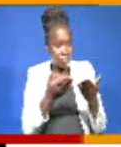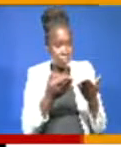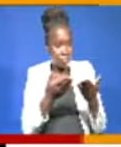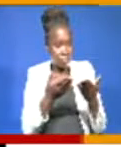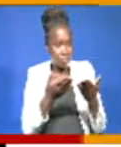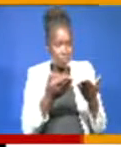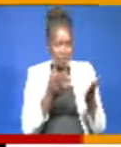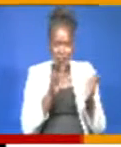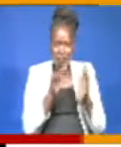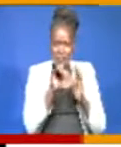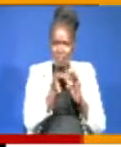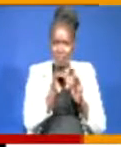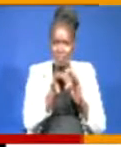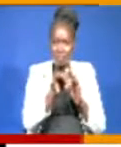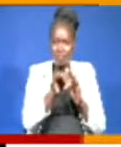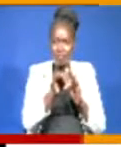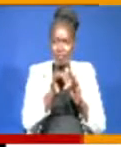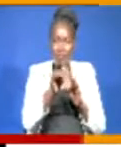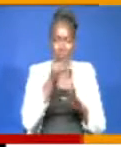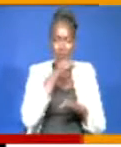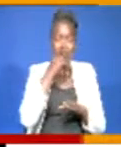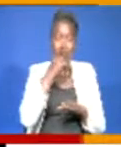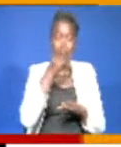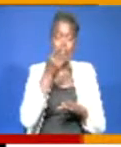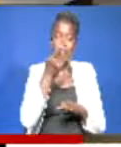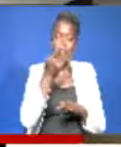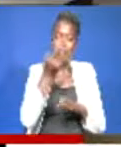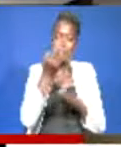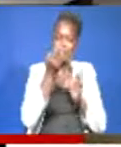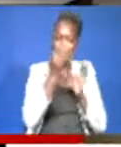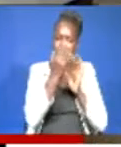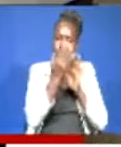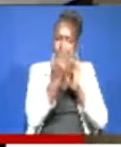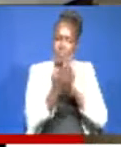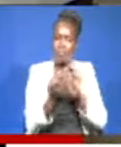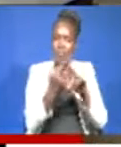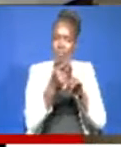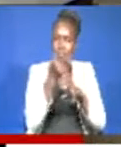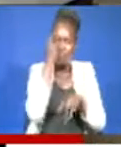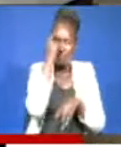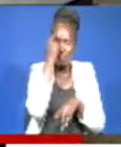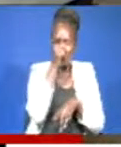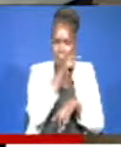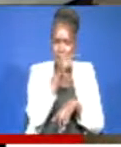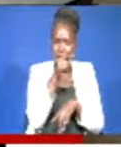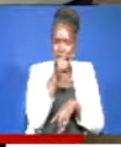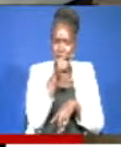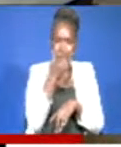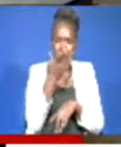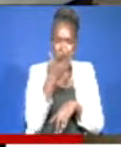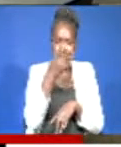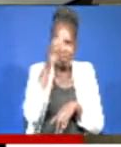kuna kuwepo ama ujio wa janga la ukame, lakini unahisi kwamba tahadhari hizo hazijatiliwa manani?